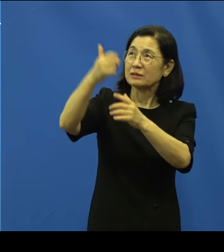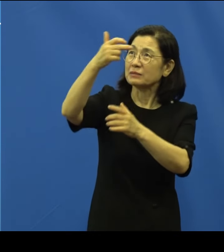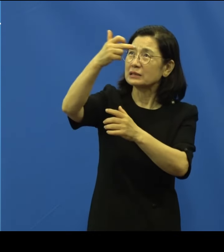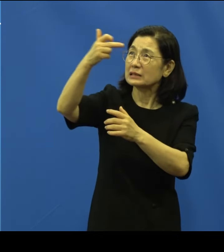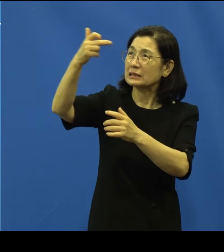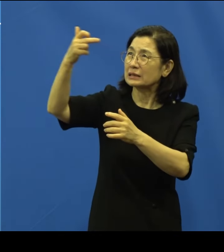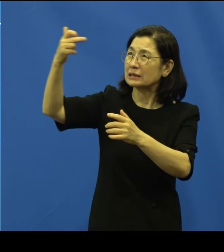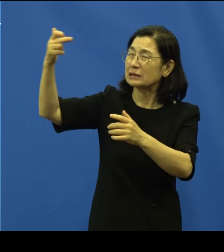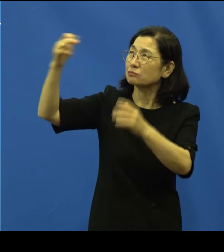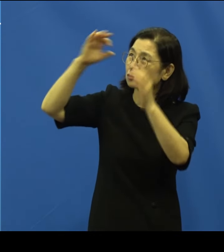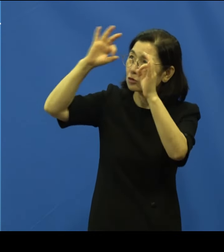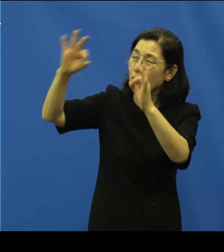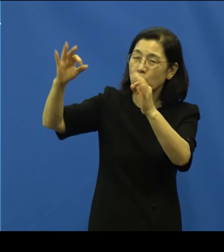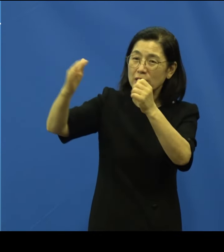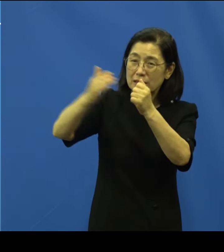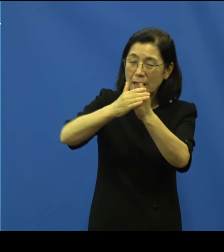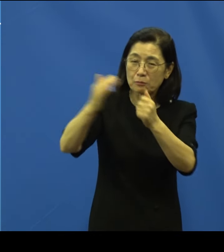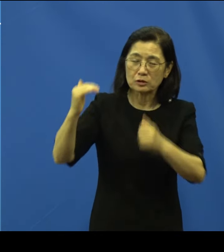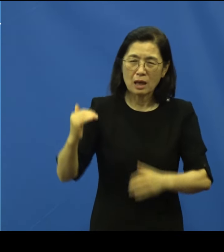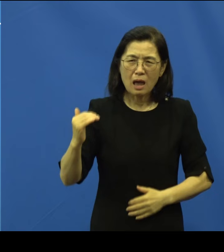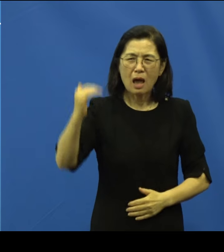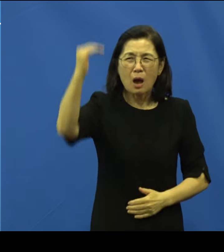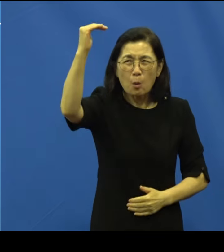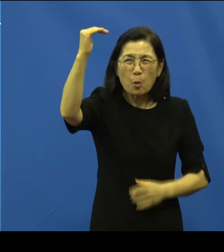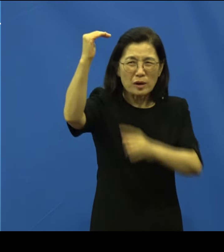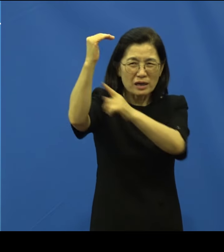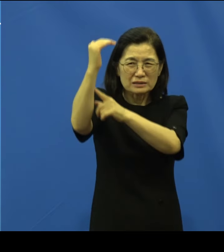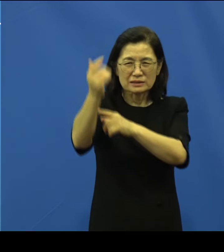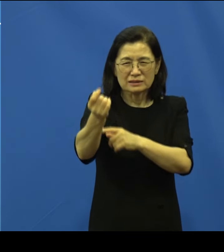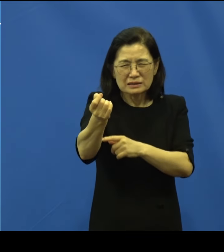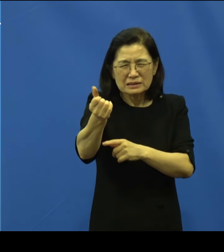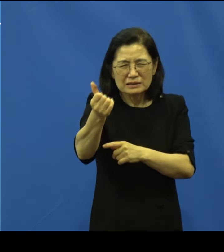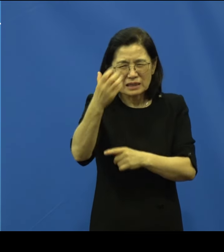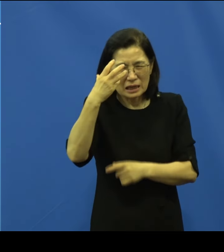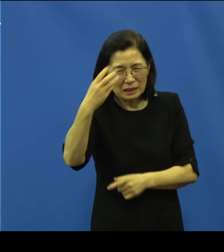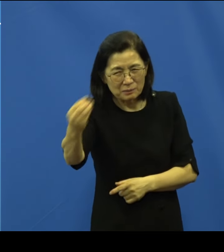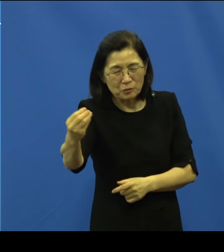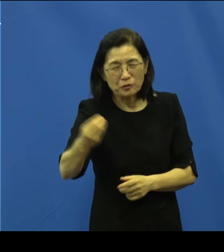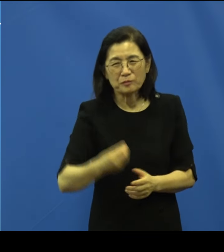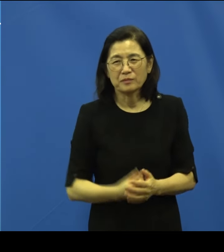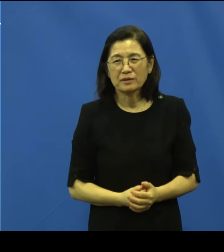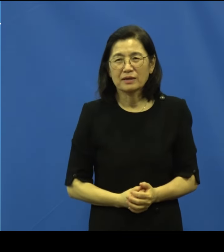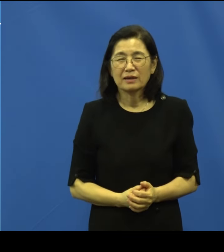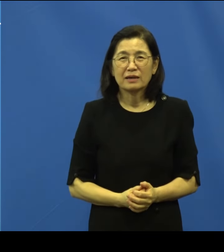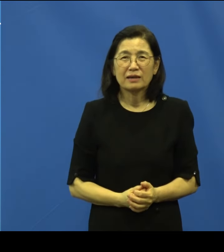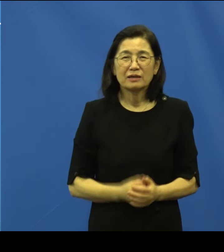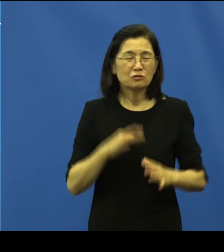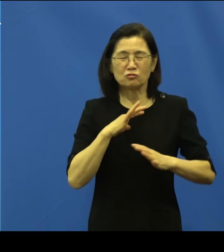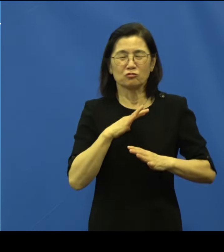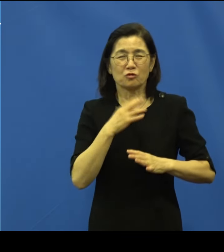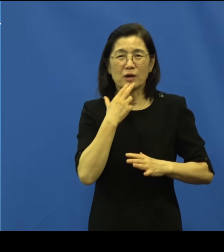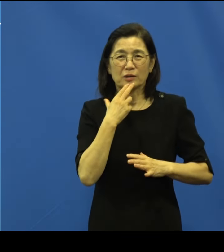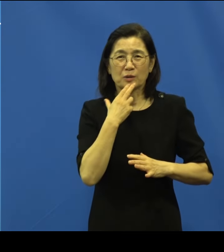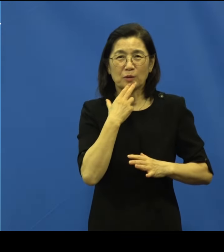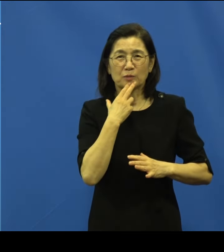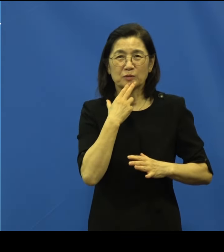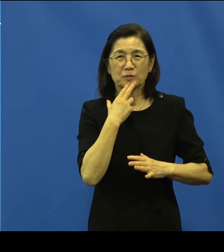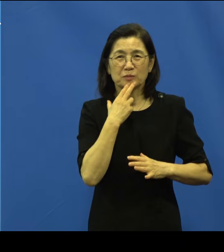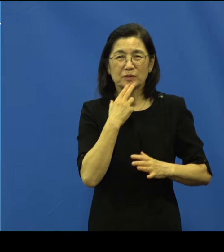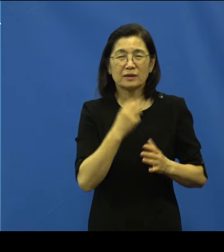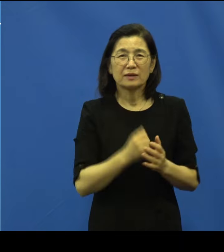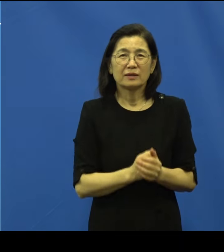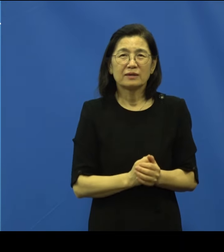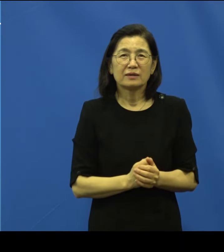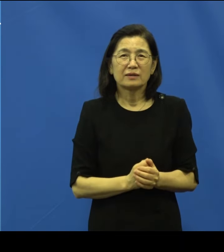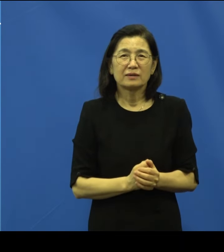하나님하고 비교하면 도토리도 안 되지. 점이지, 티끌이지. 그러니까 뭘 두려워해요? 이게